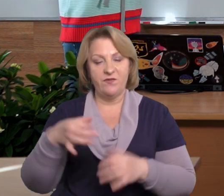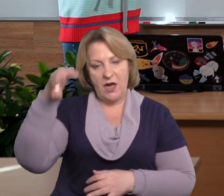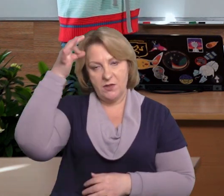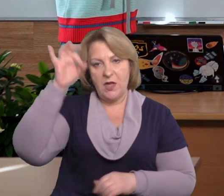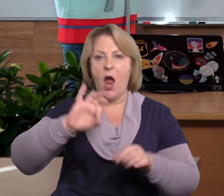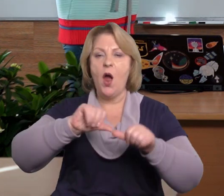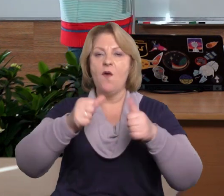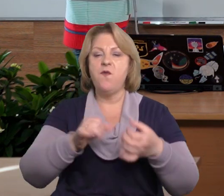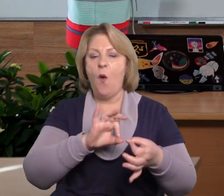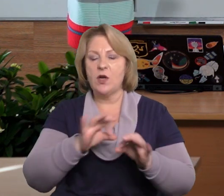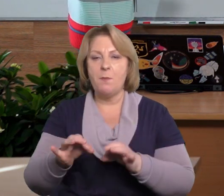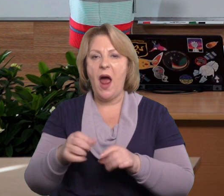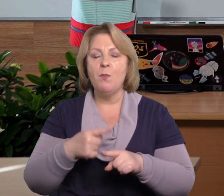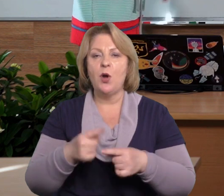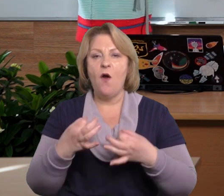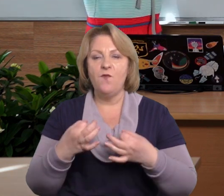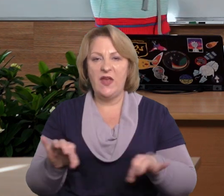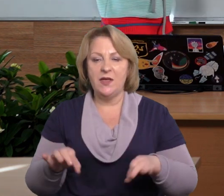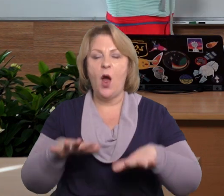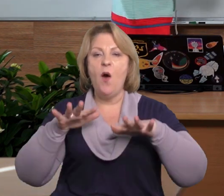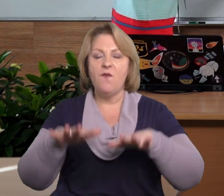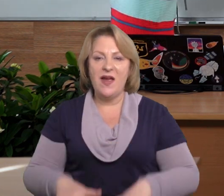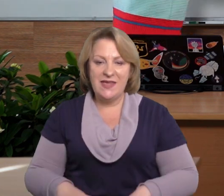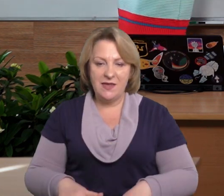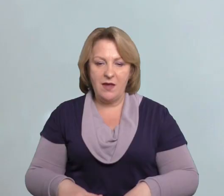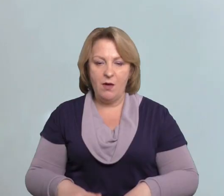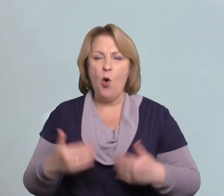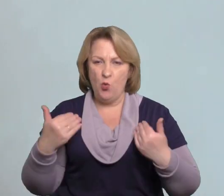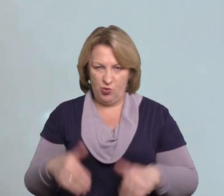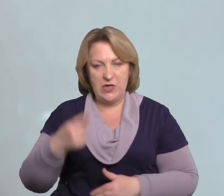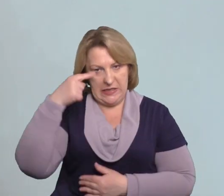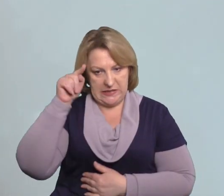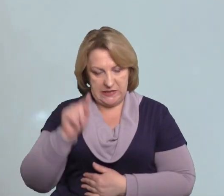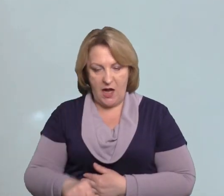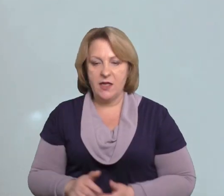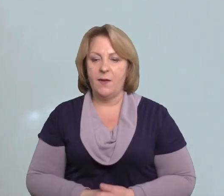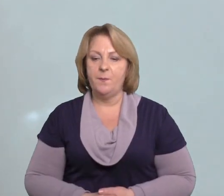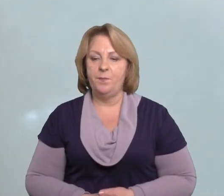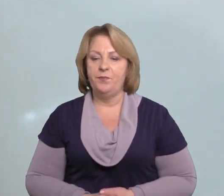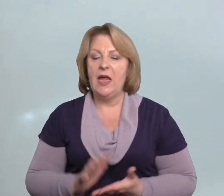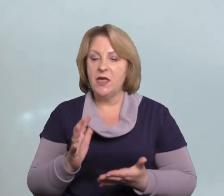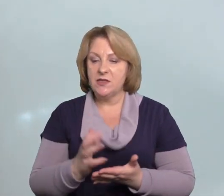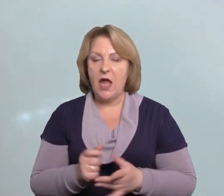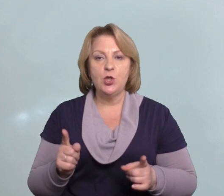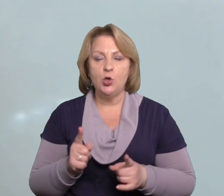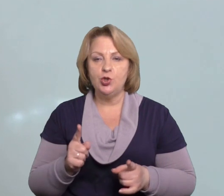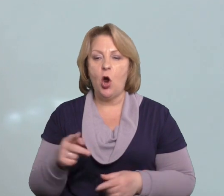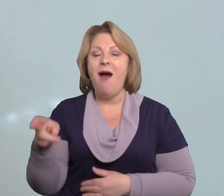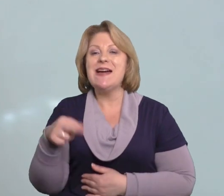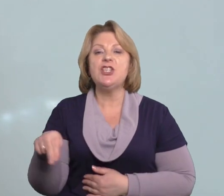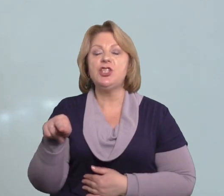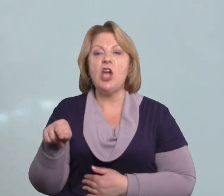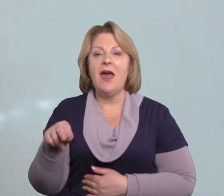згадаємо формулу прискорення вільного падіння, яку ми з вами виводили вже. Ми знайшли, що G –